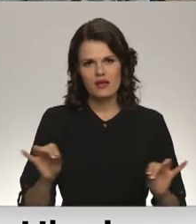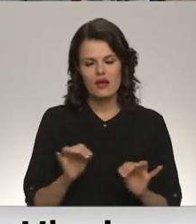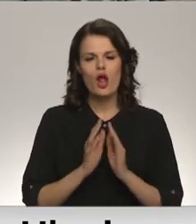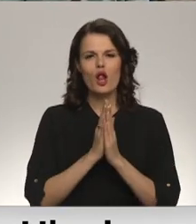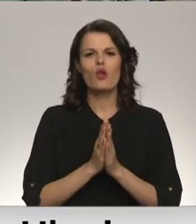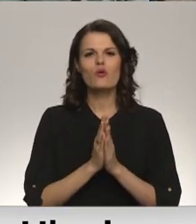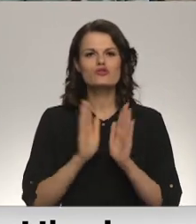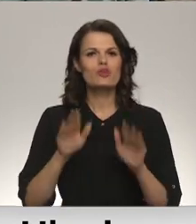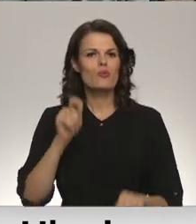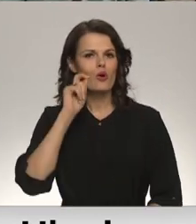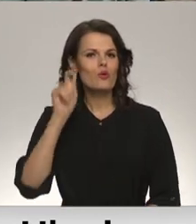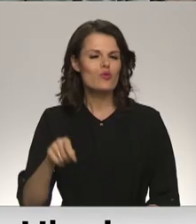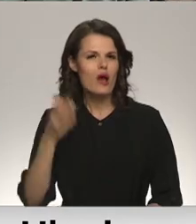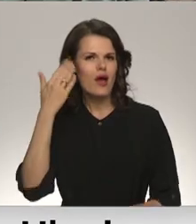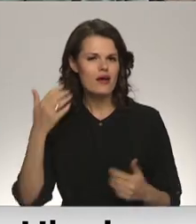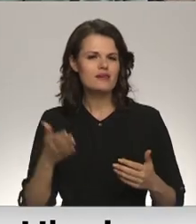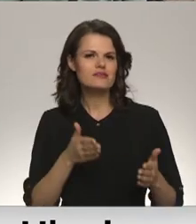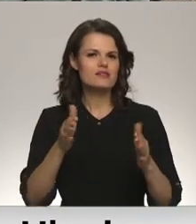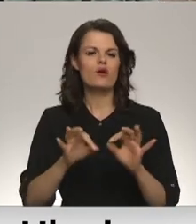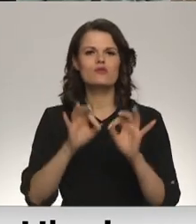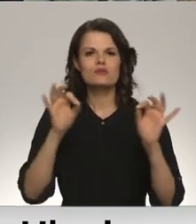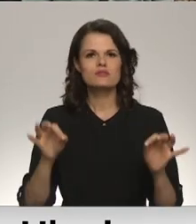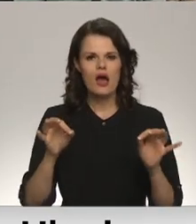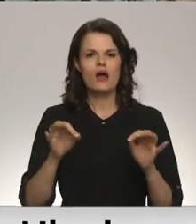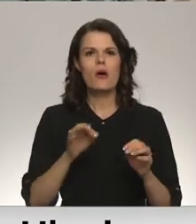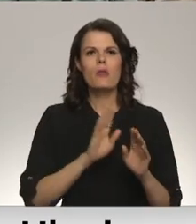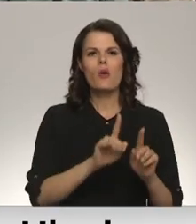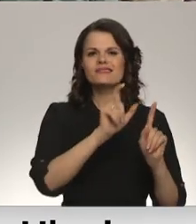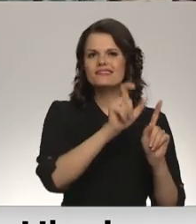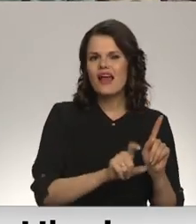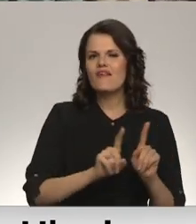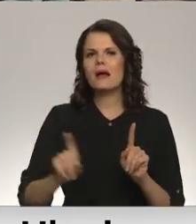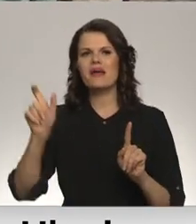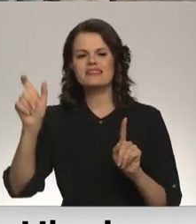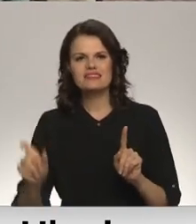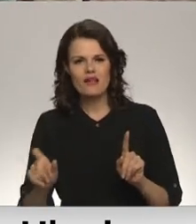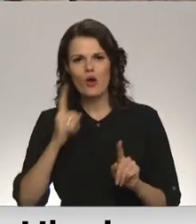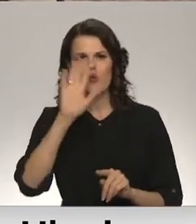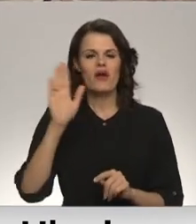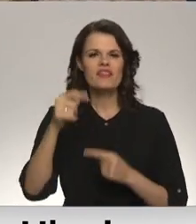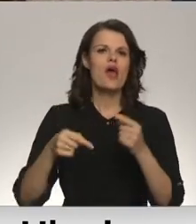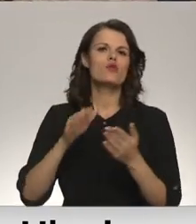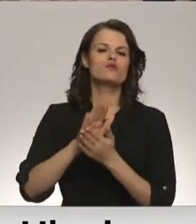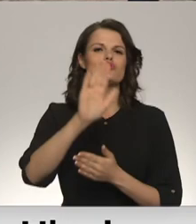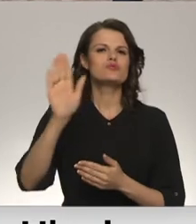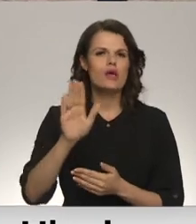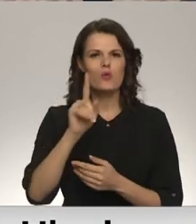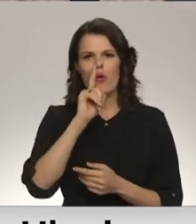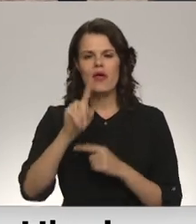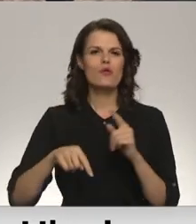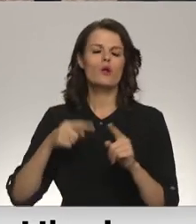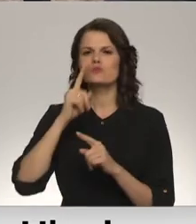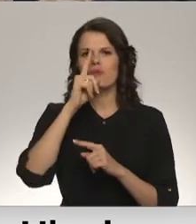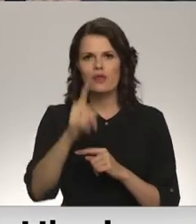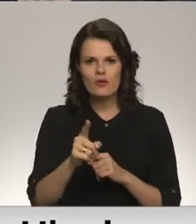Lūkšana par Ukrainu reiz savu ceļu sākus stājies no cilvēka pie cilvēka, no dienas uz dienu, no nedēļas uz nedēļu, apkārt pasaulē